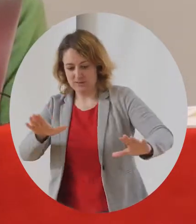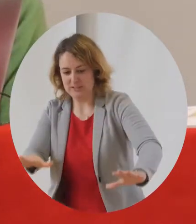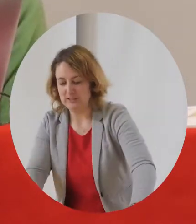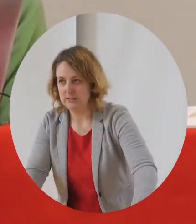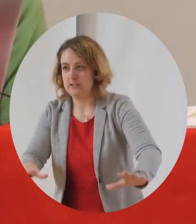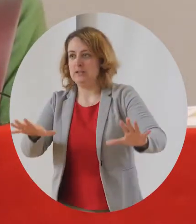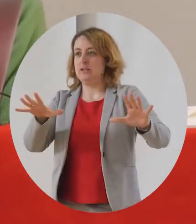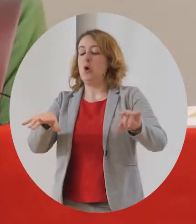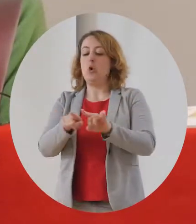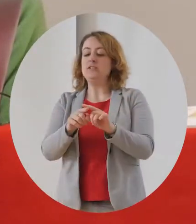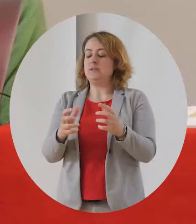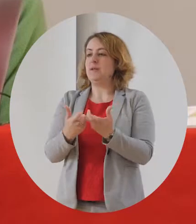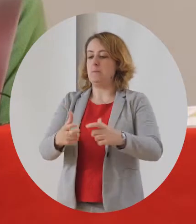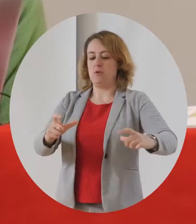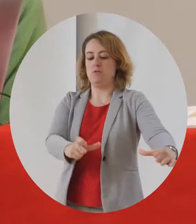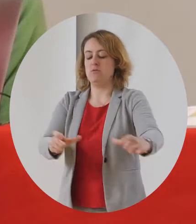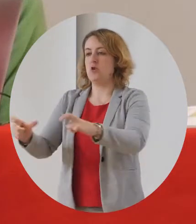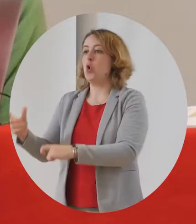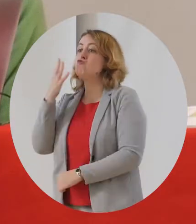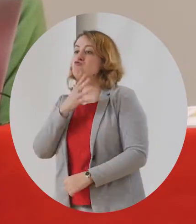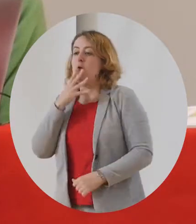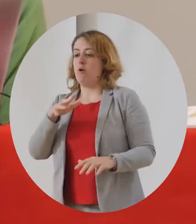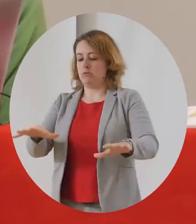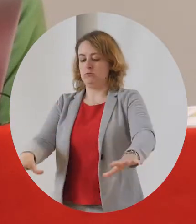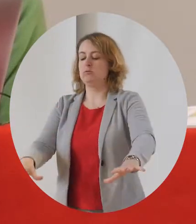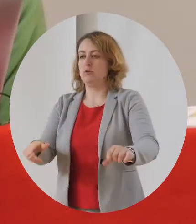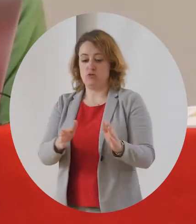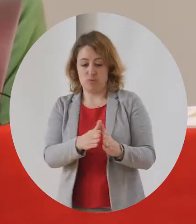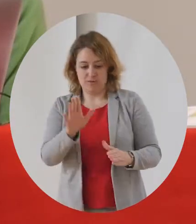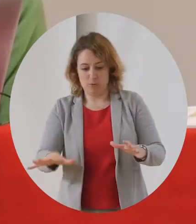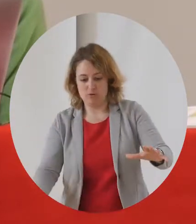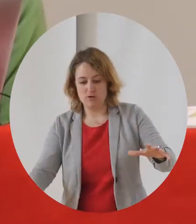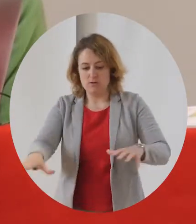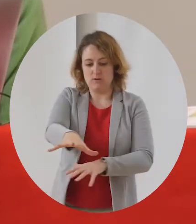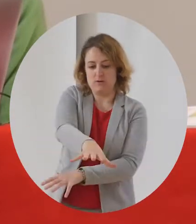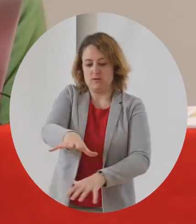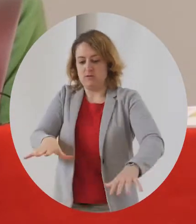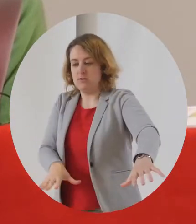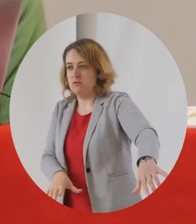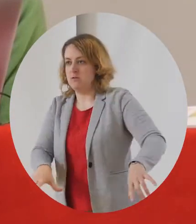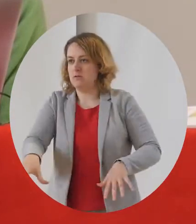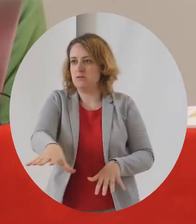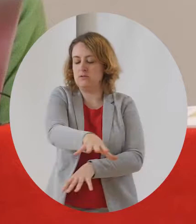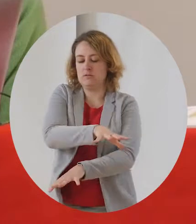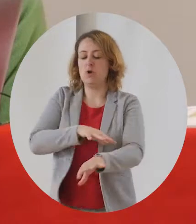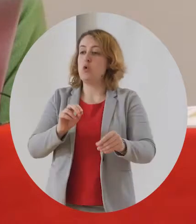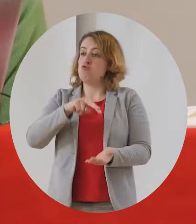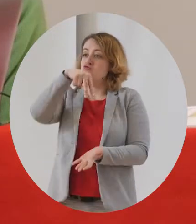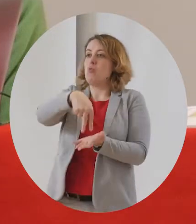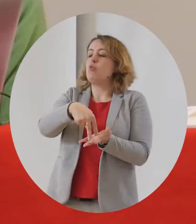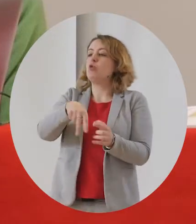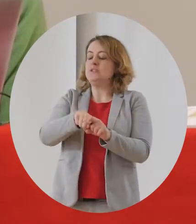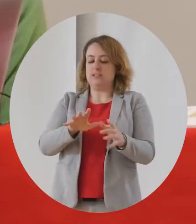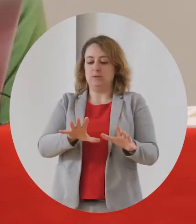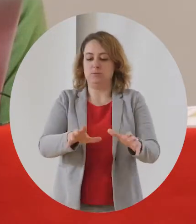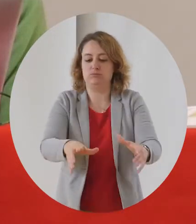puis progressivement de mettre des cibles de couleur au sol où il faut changer ses appuis. Par exemple aussi ça peut se faire debout un